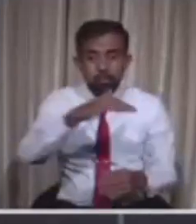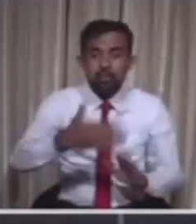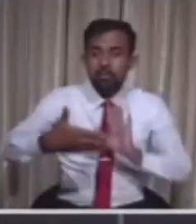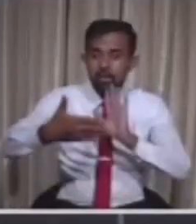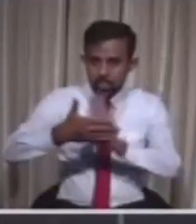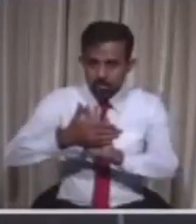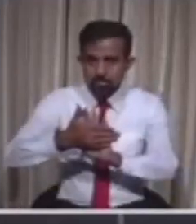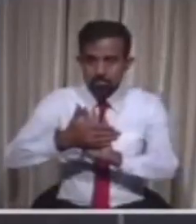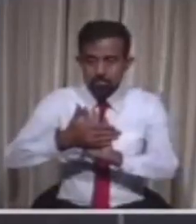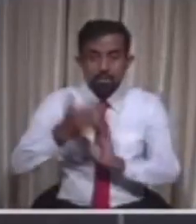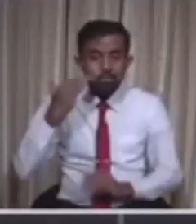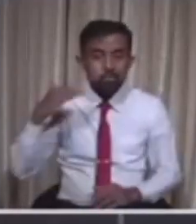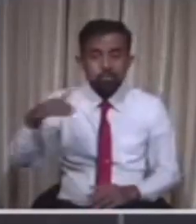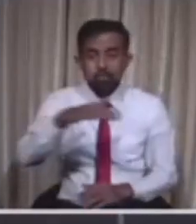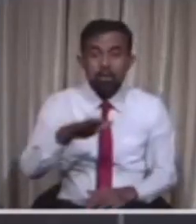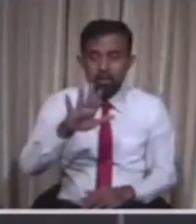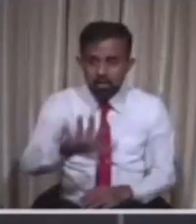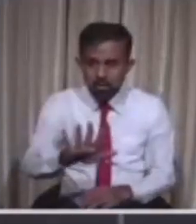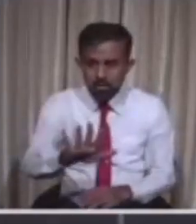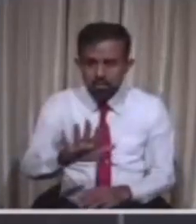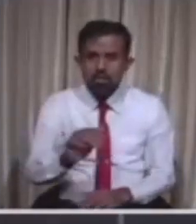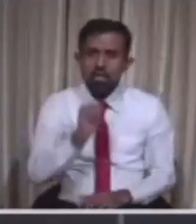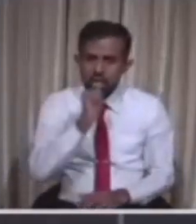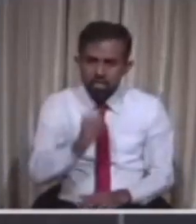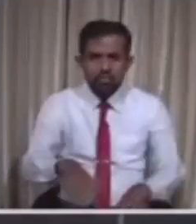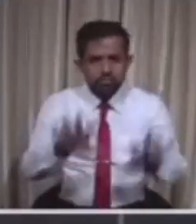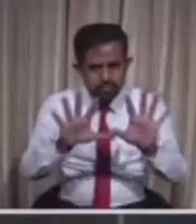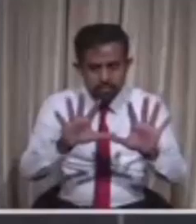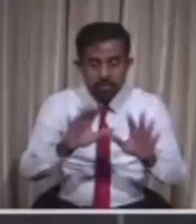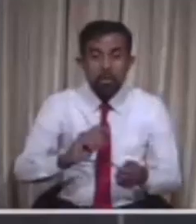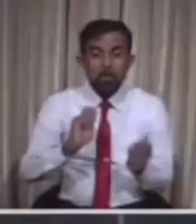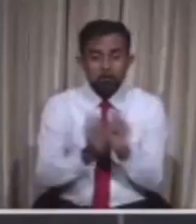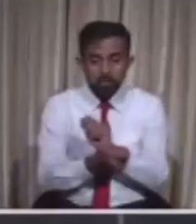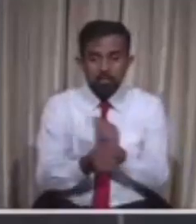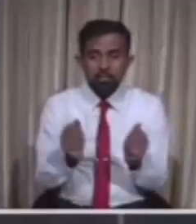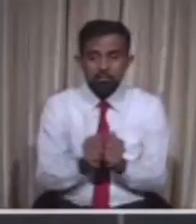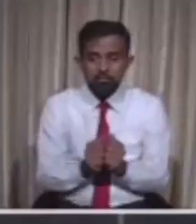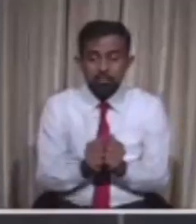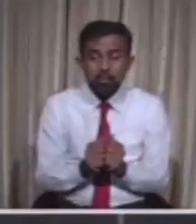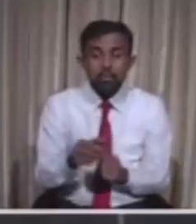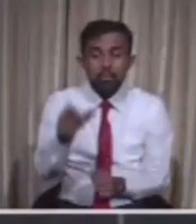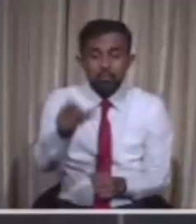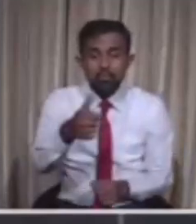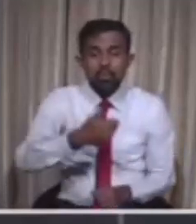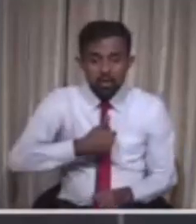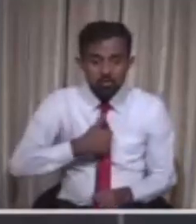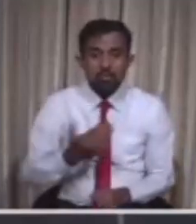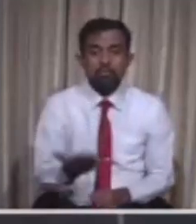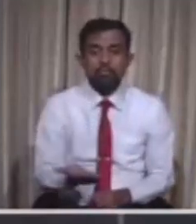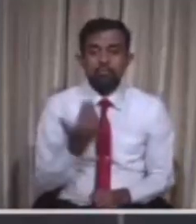වෙලා ජනතාවගේ ඒක ඇත්ත කියලා මේ ප්‍රතිසංස්කරණ කරන්න ඔවුන්ව එකඟ කරගන්න